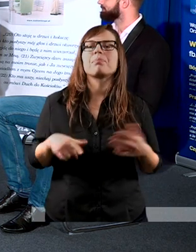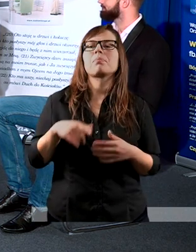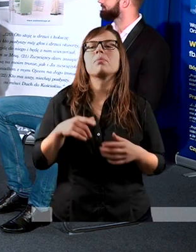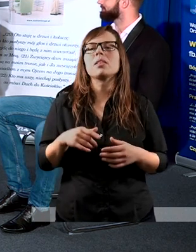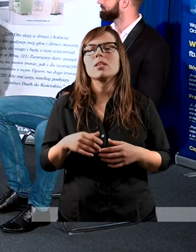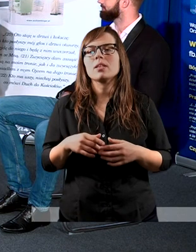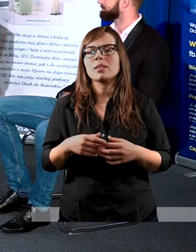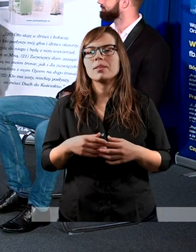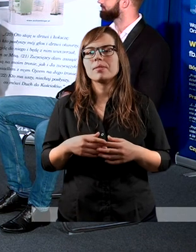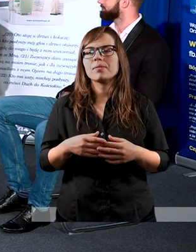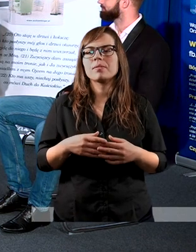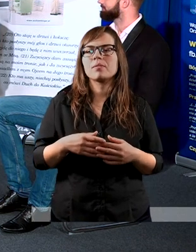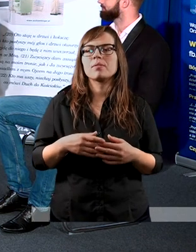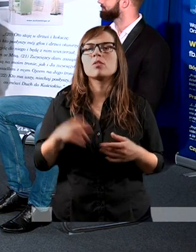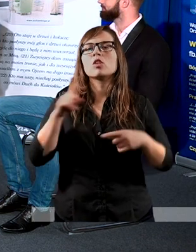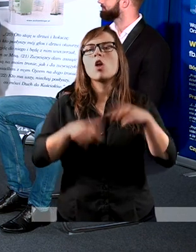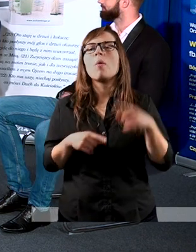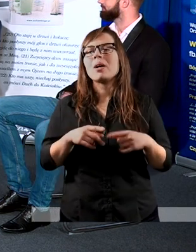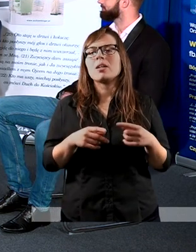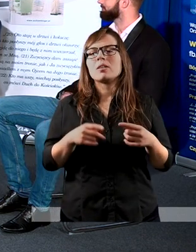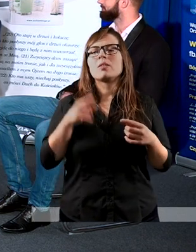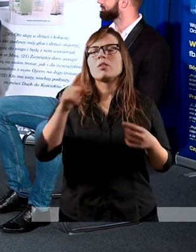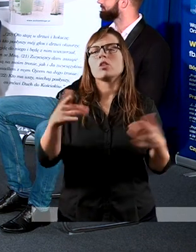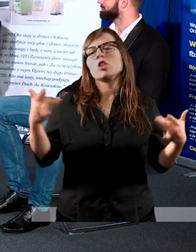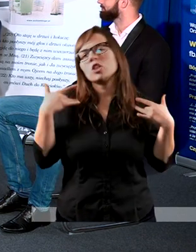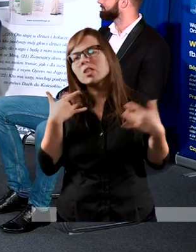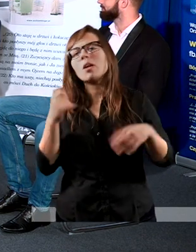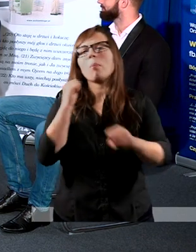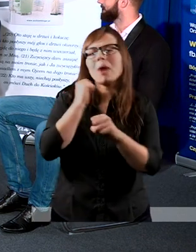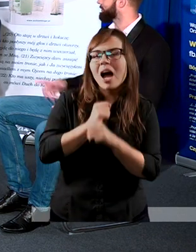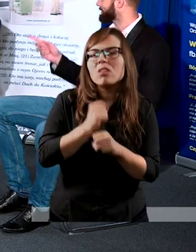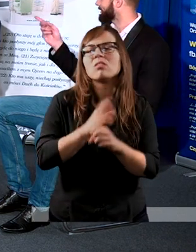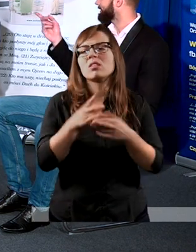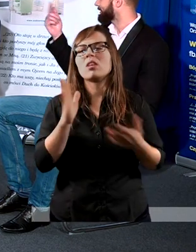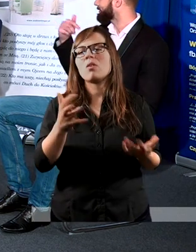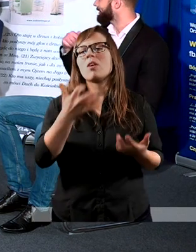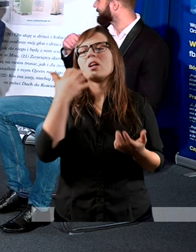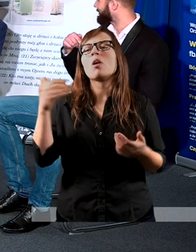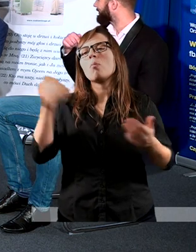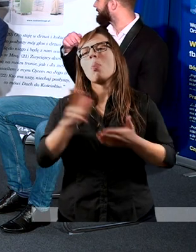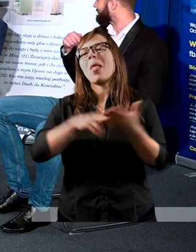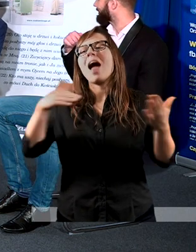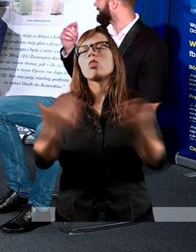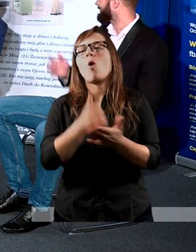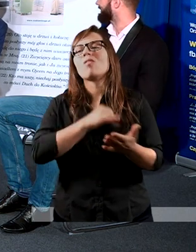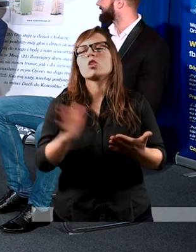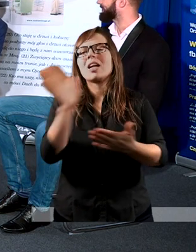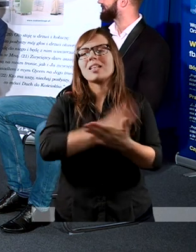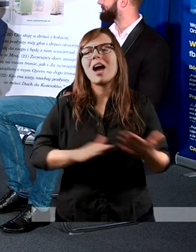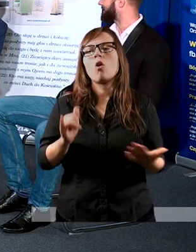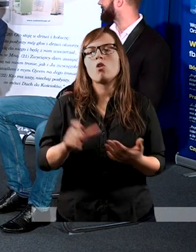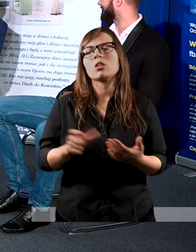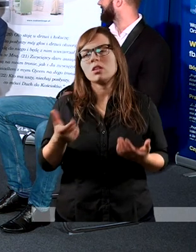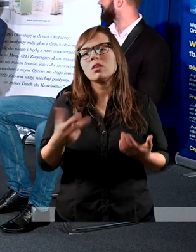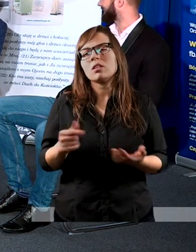tam znaleźć? Normalnie, uczciwie znaczy tak. Żyć, pracując. A wcześniej na nowo się narodzić. To jest